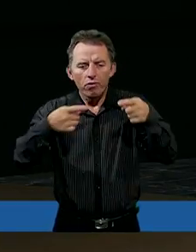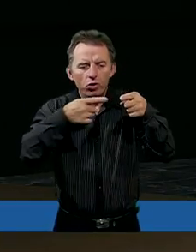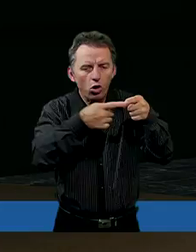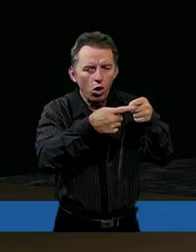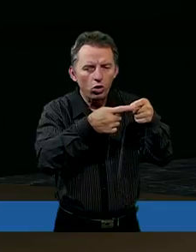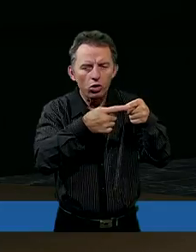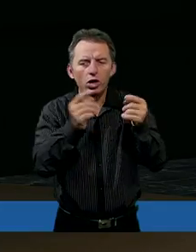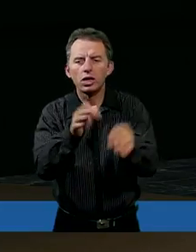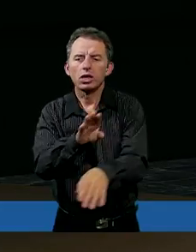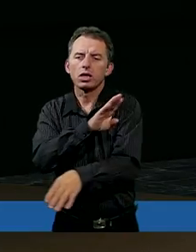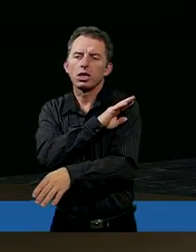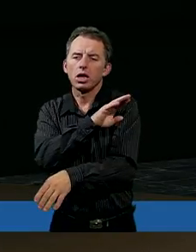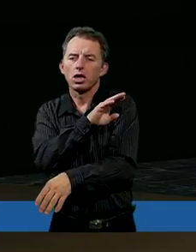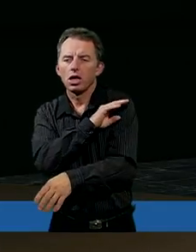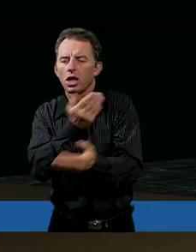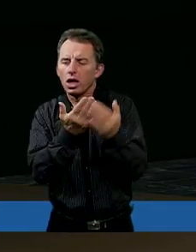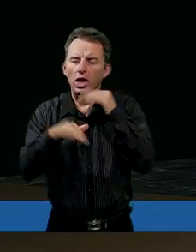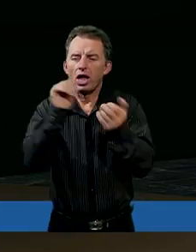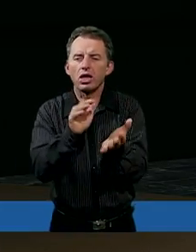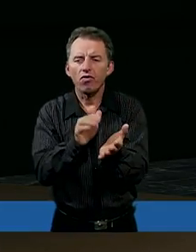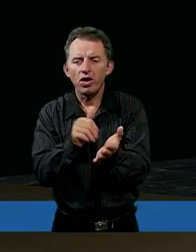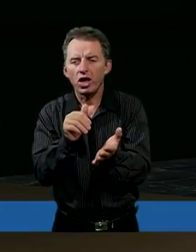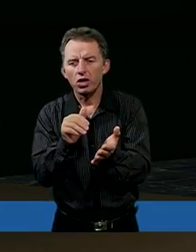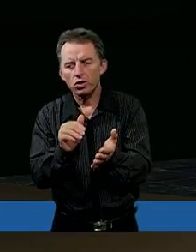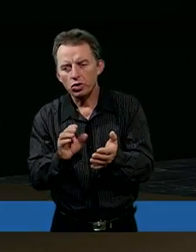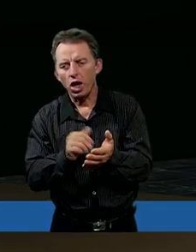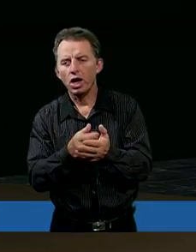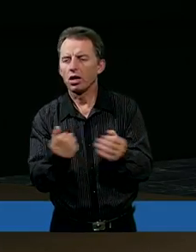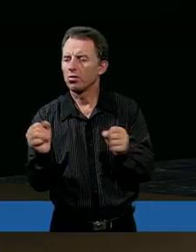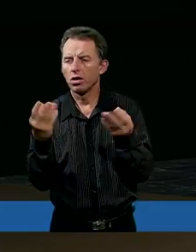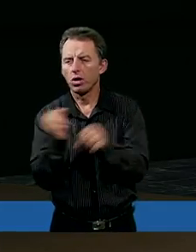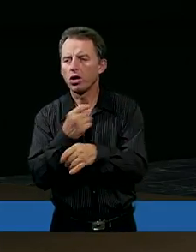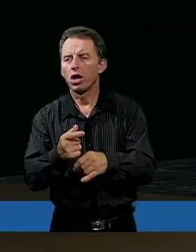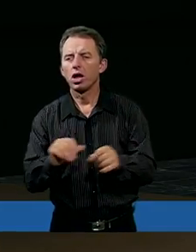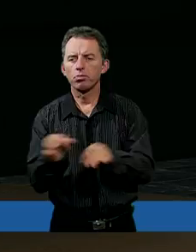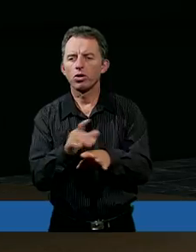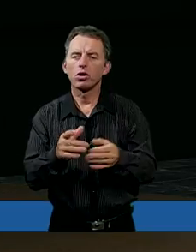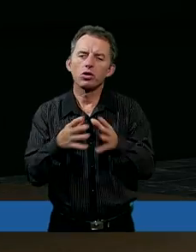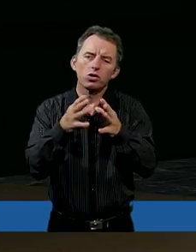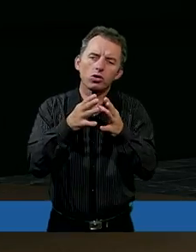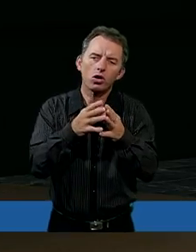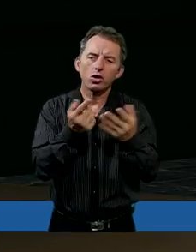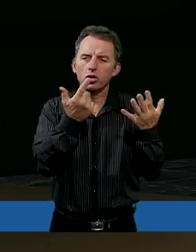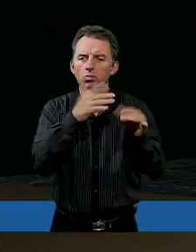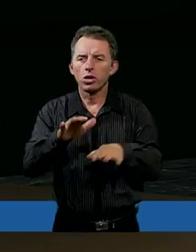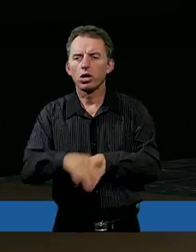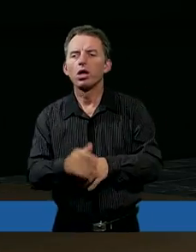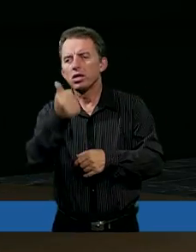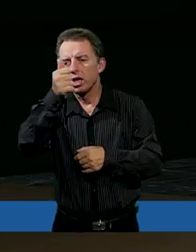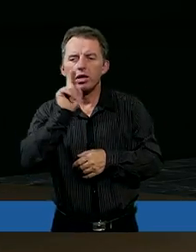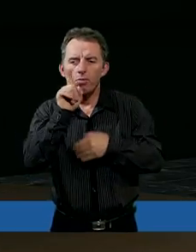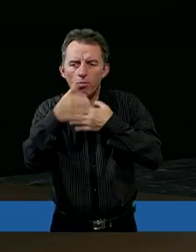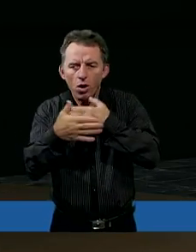To zginęło w nadzwyczajny sposób w jednej chwili 10 dzieci jednemu